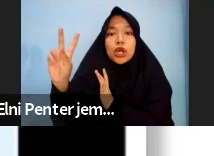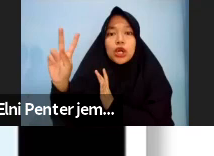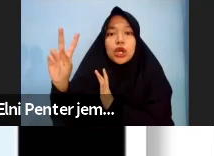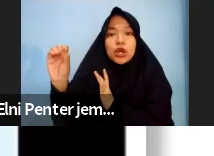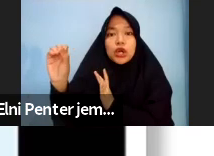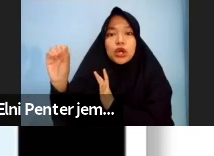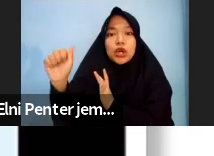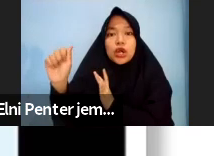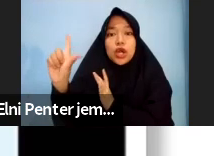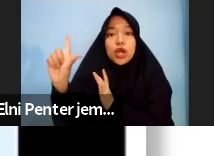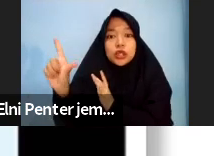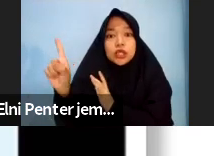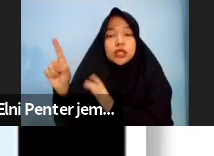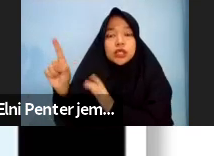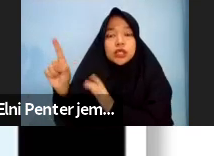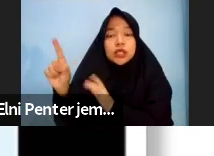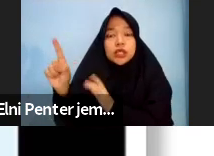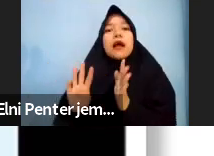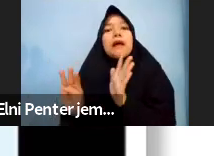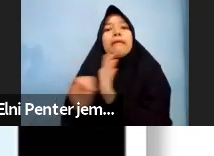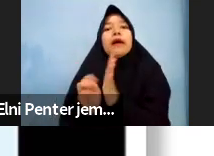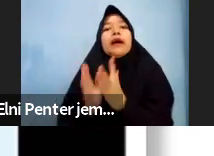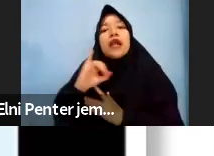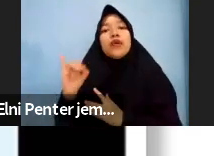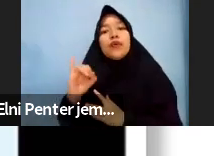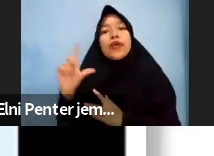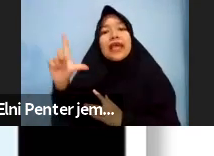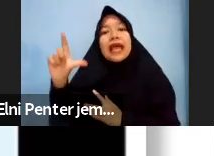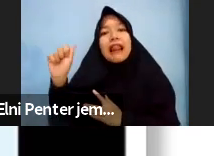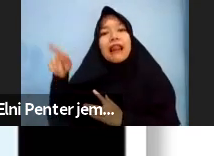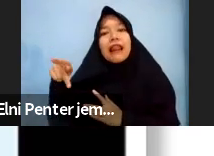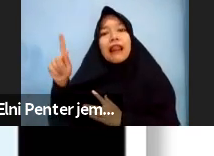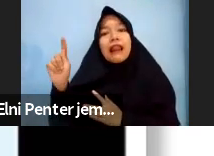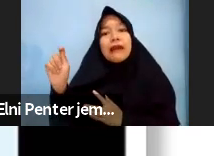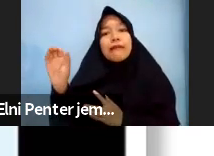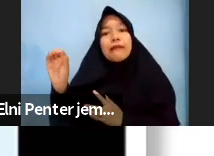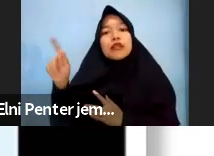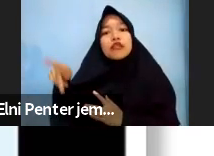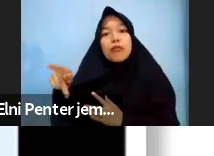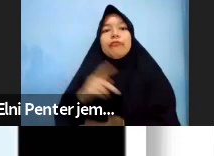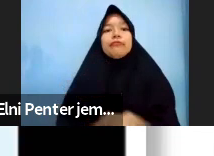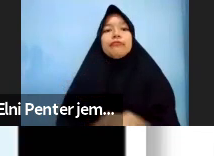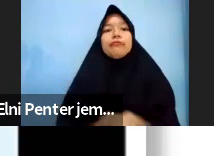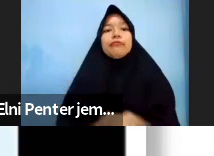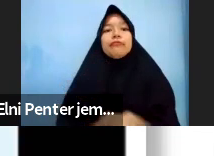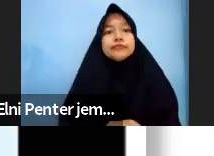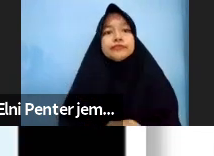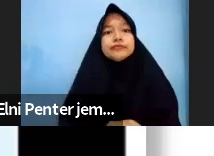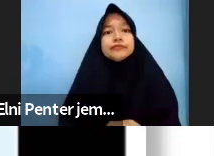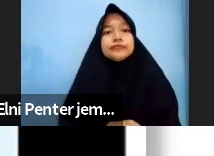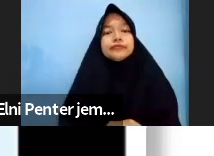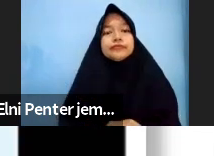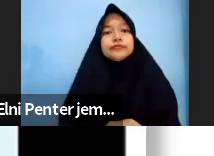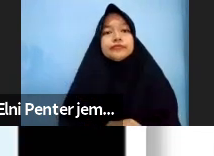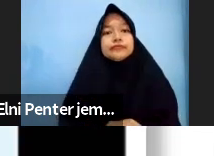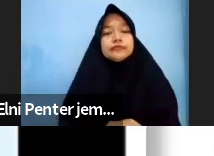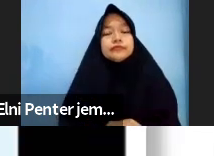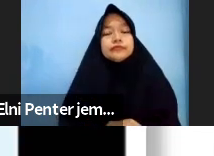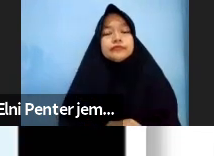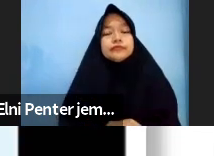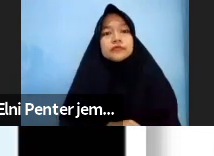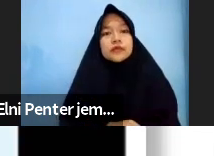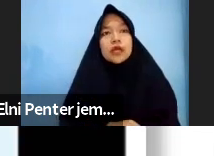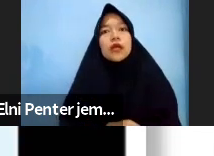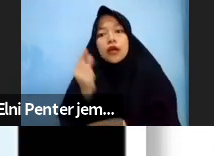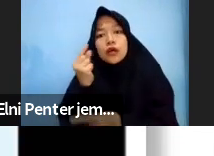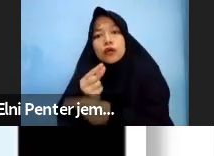pembelajaran hari ini tentang budi pekerti nih lalu Bapak Ibu bilang ke orang tuanya Bapak Ibu silakan download aplikasi